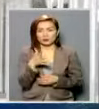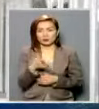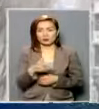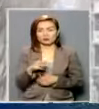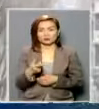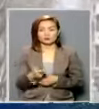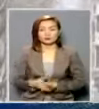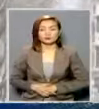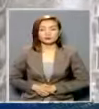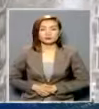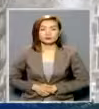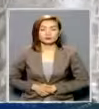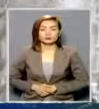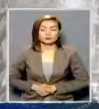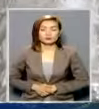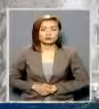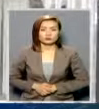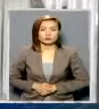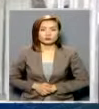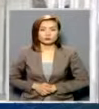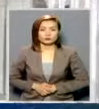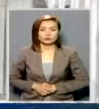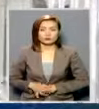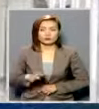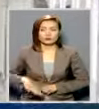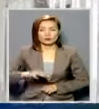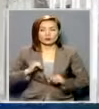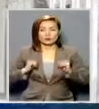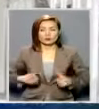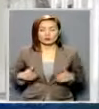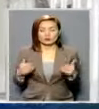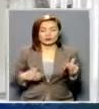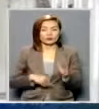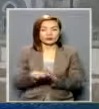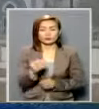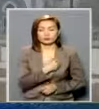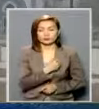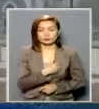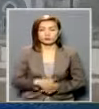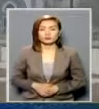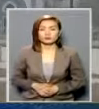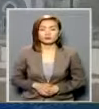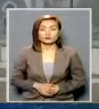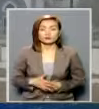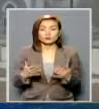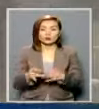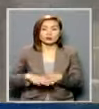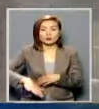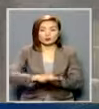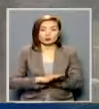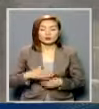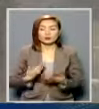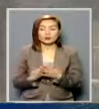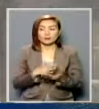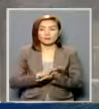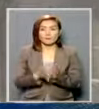алмай шығасың. Материалдар вообще қымбат жатыр деп еліміз тыныш болсын бәрі түзеледі ғой деп ойлаймын. Иә, елімізде де әлемде